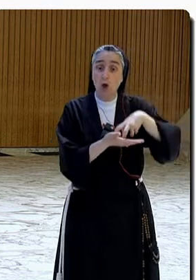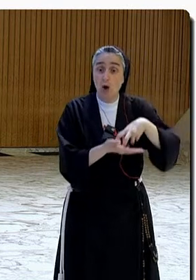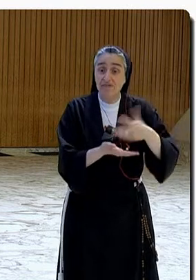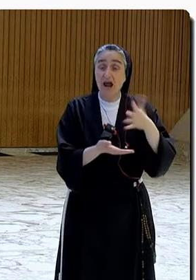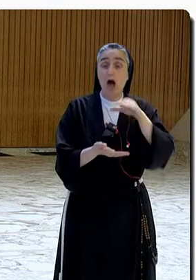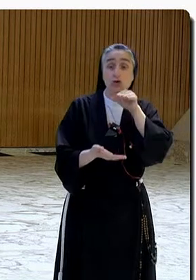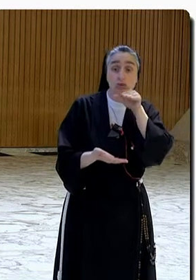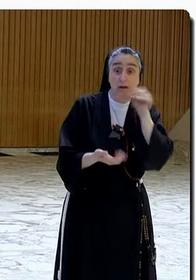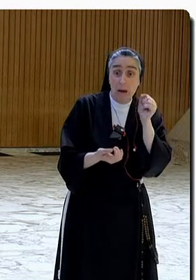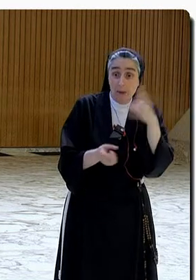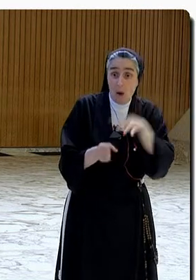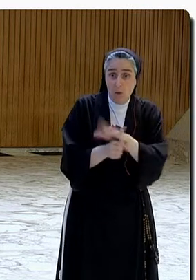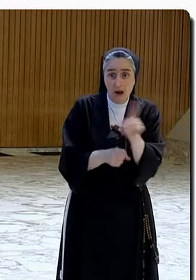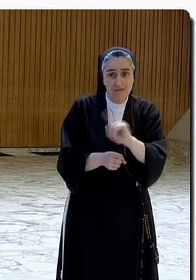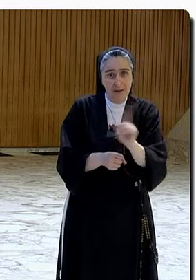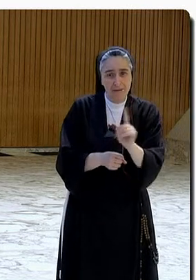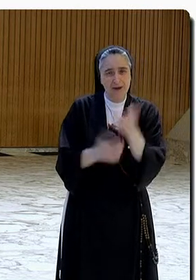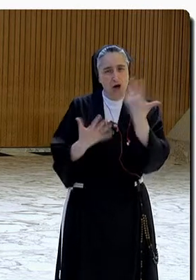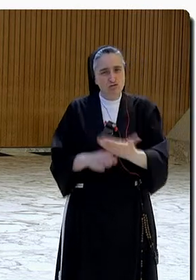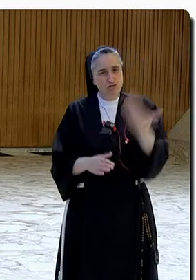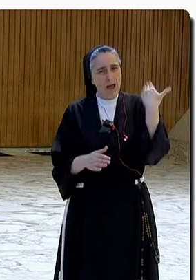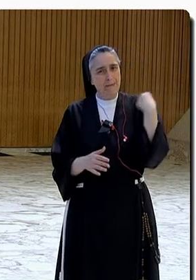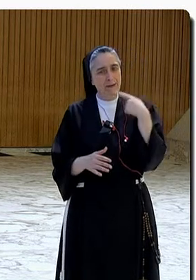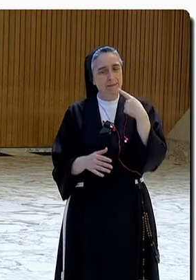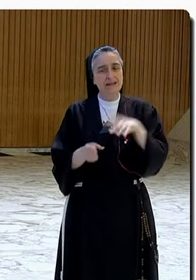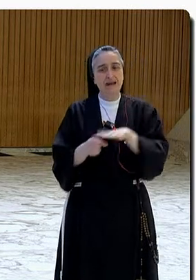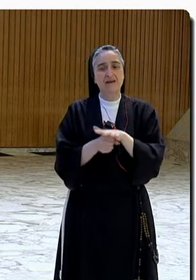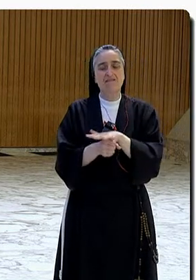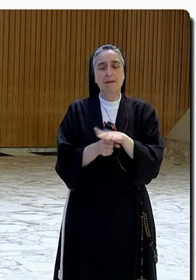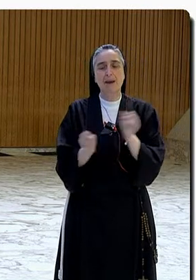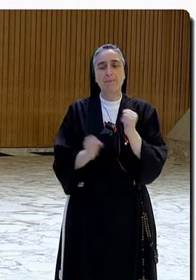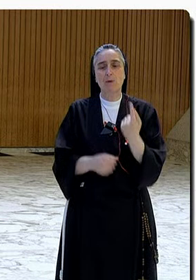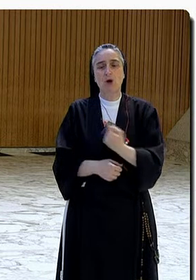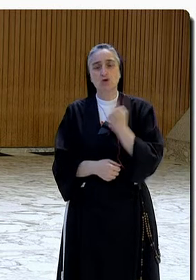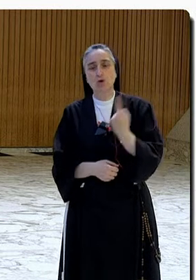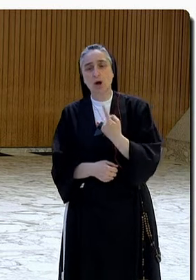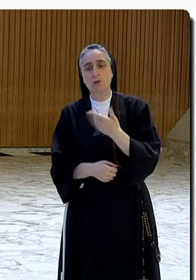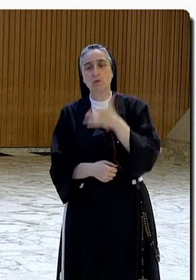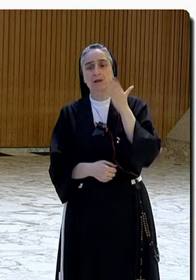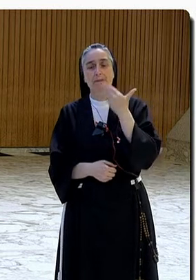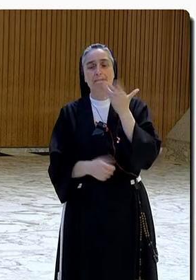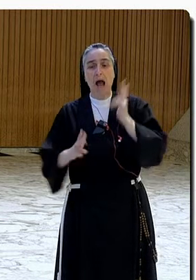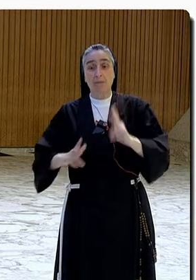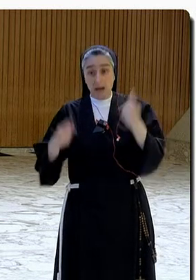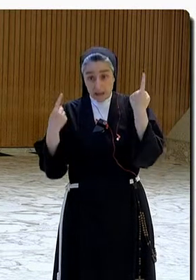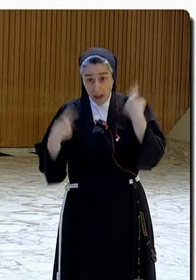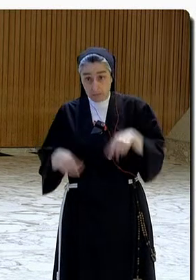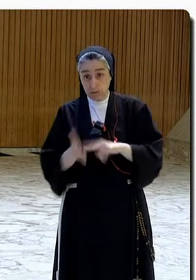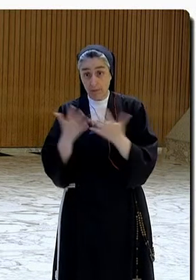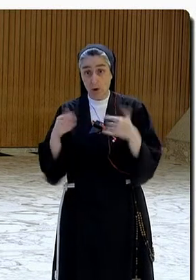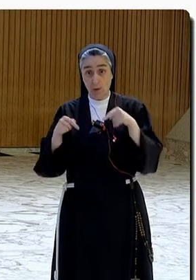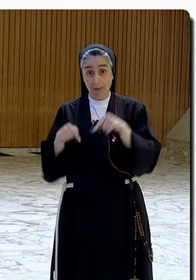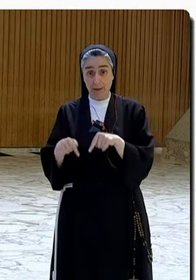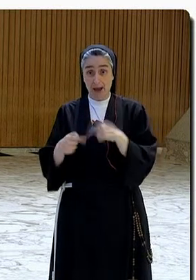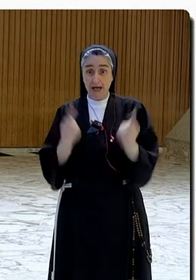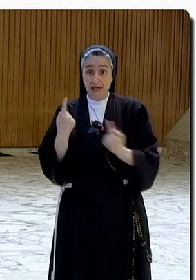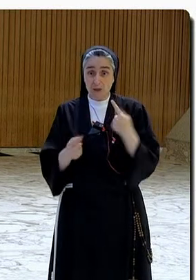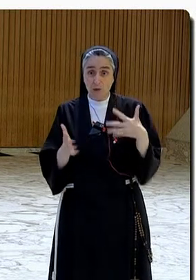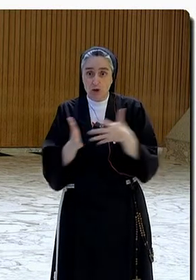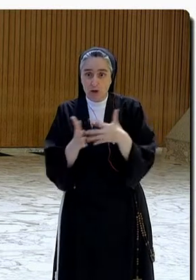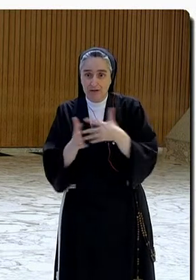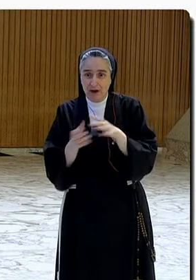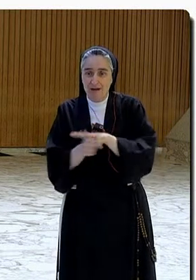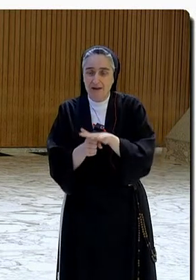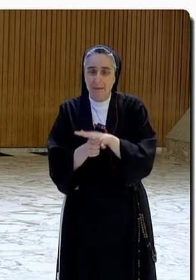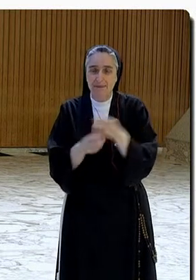o l'anziano, ma, come già detto, la solitudine e la mancanza di speranza. In una simile situazione di difficoltà,